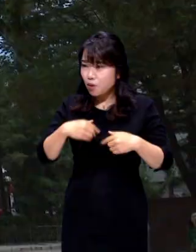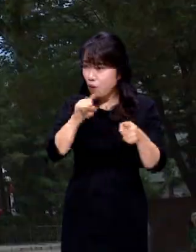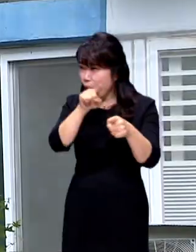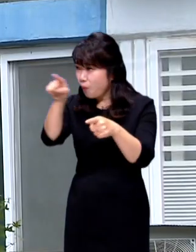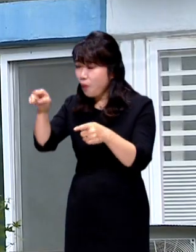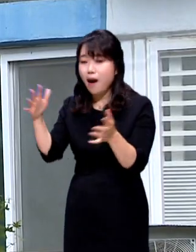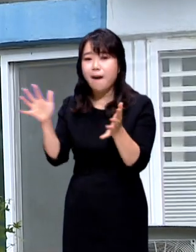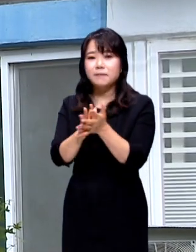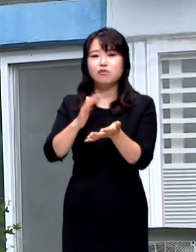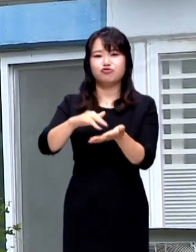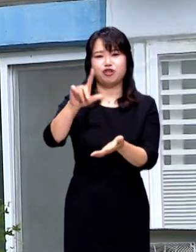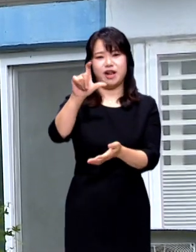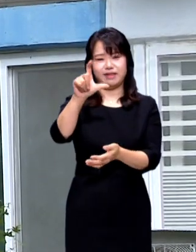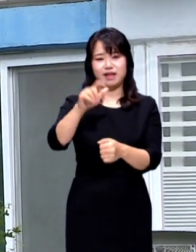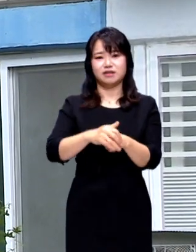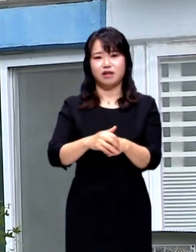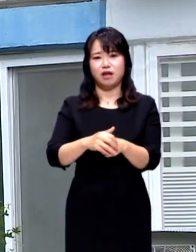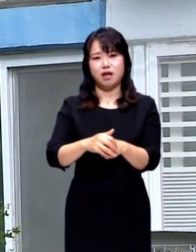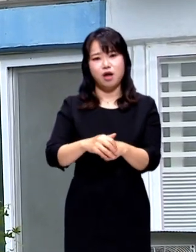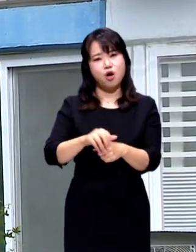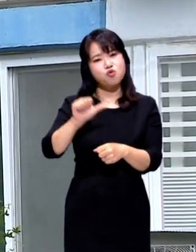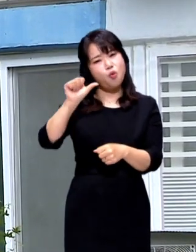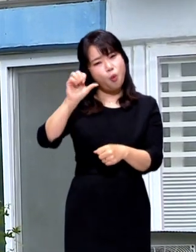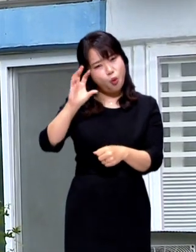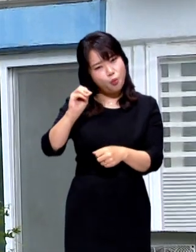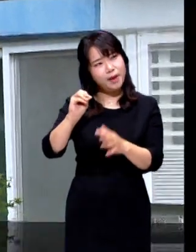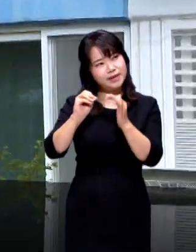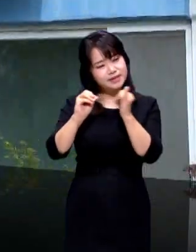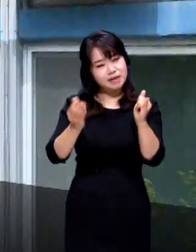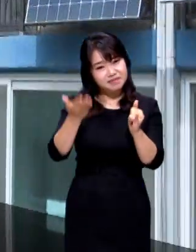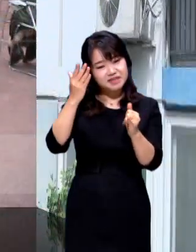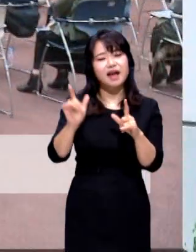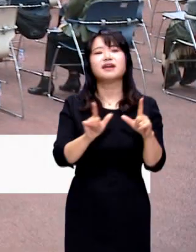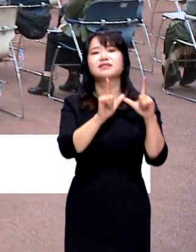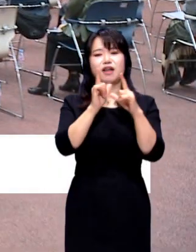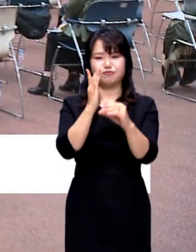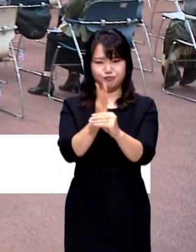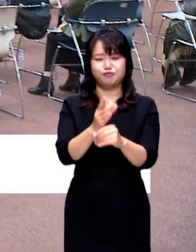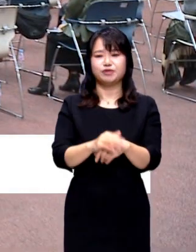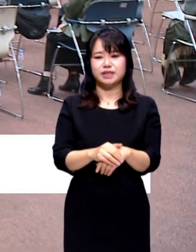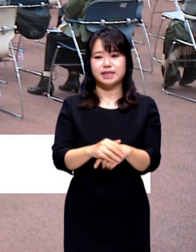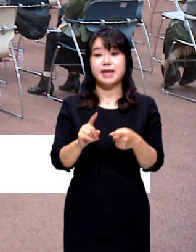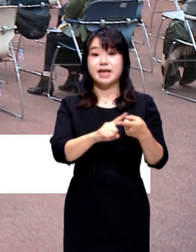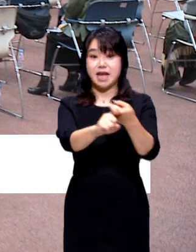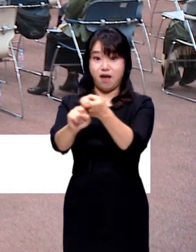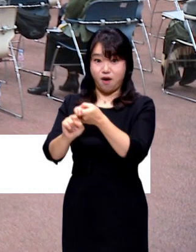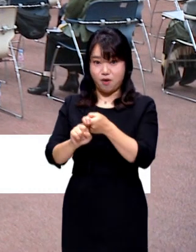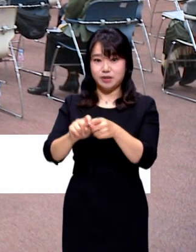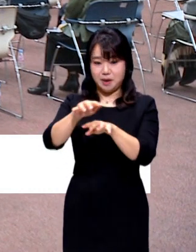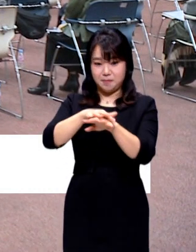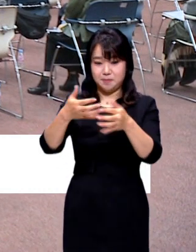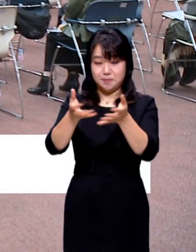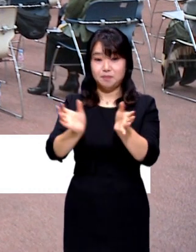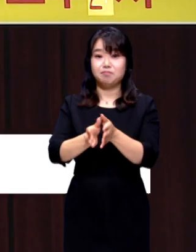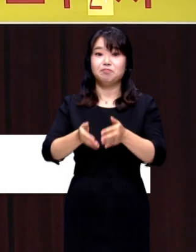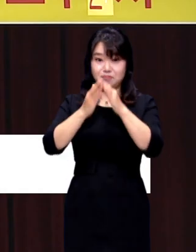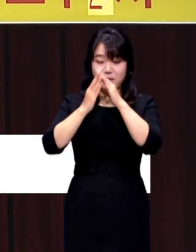모두 15곳. 약 5만여 명이 거주하는 재건축 아파트 주민들이 연합회를 구성해